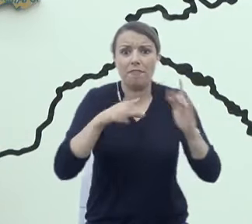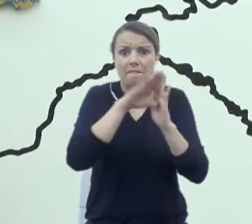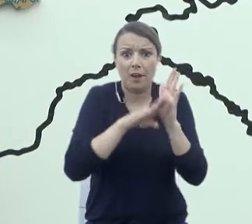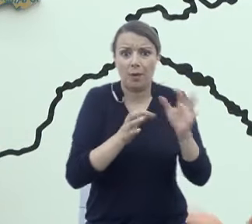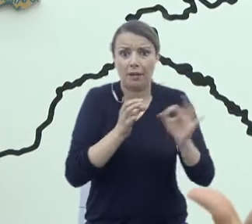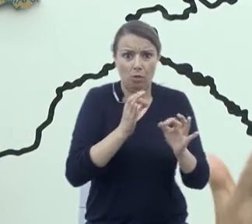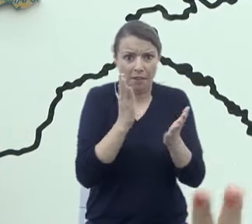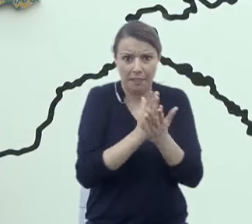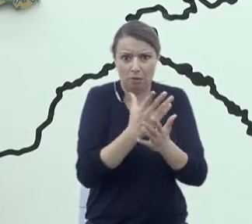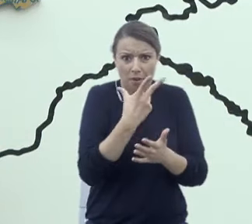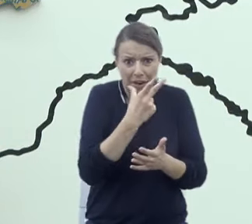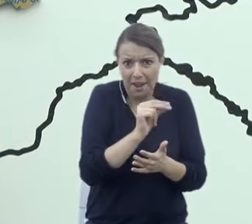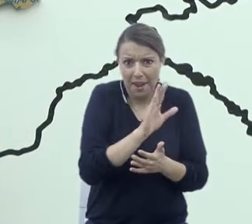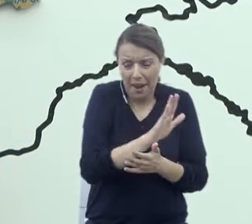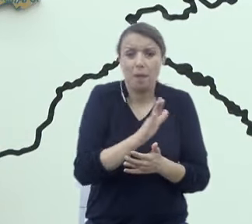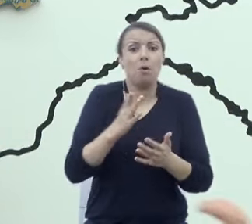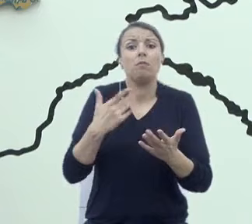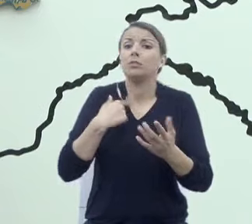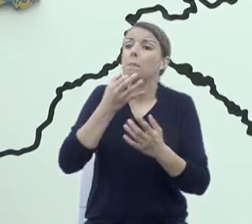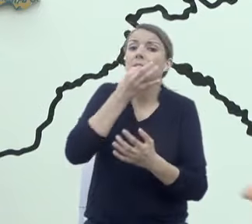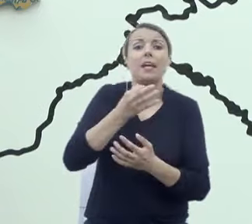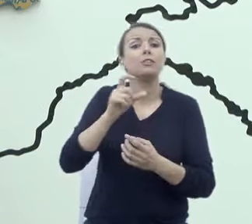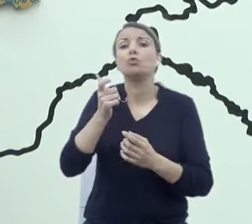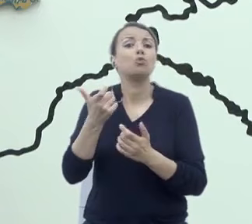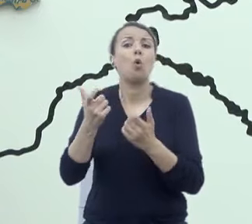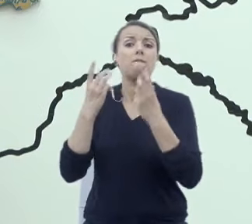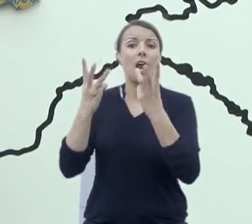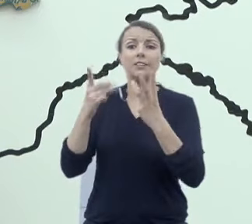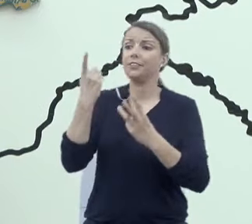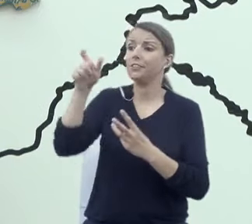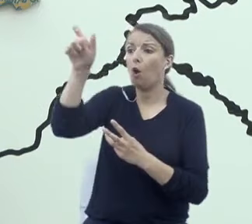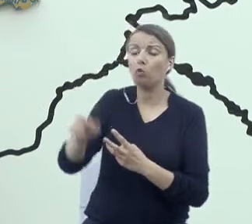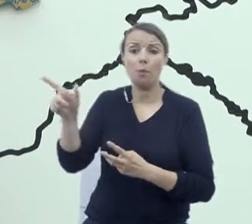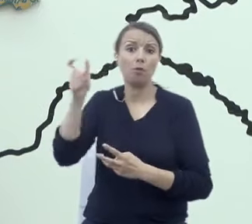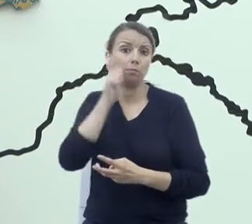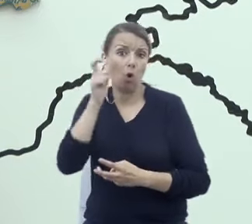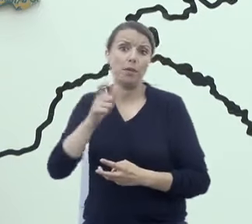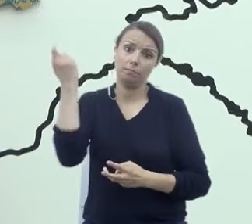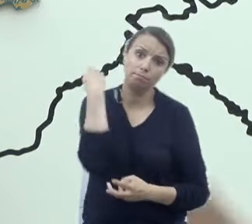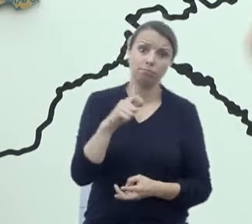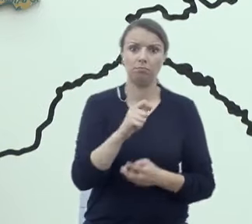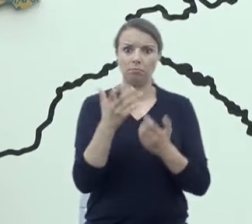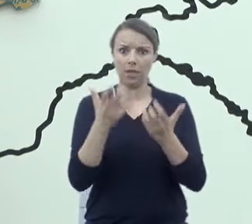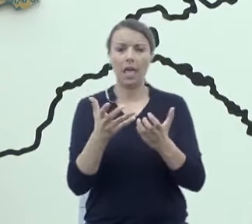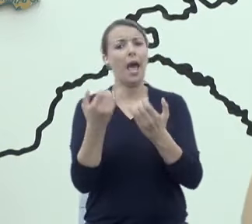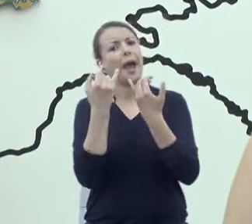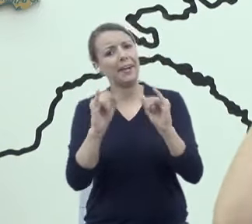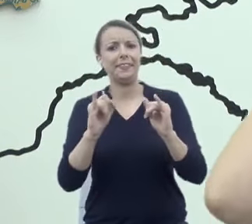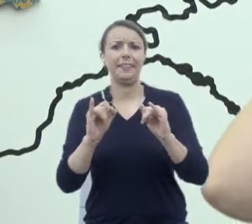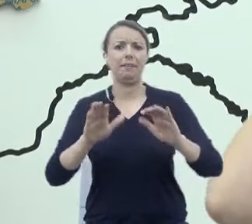zaczyna wchodzić w rolę sprawcy, a inna jak gdyby tego odmawia. I tu bym się chciała odwołać